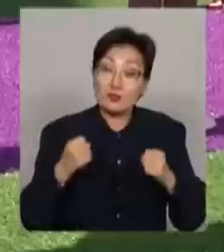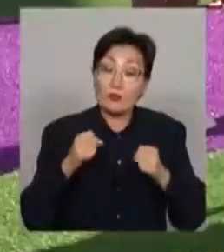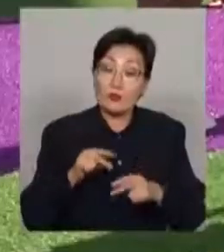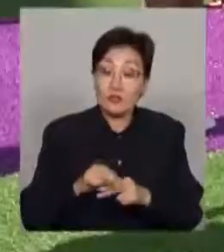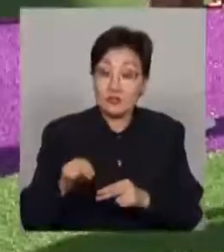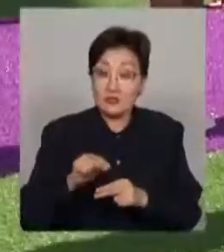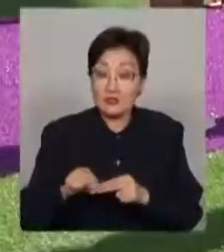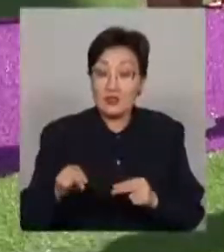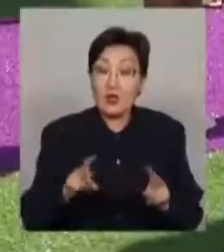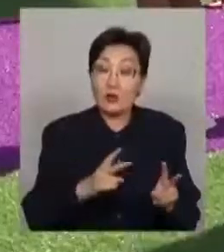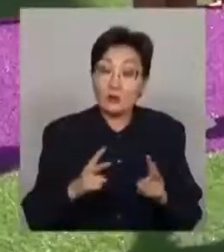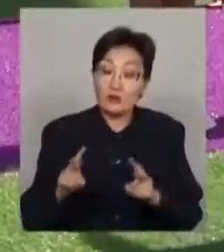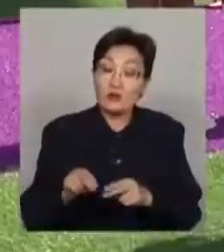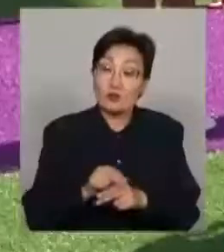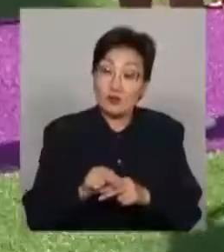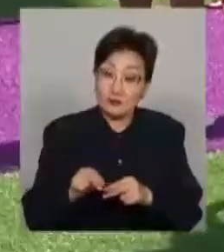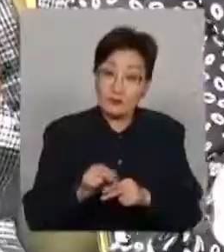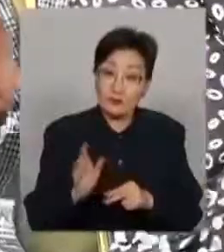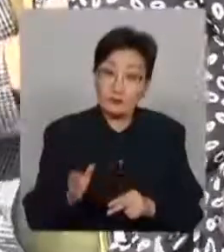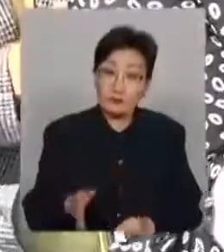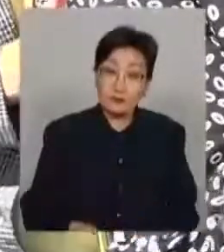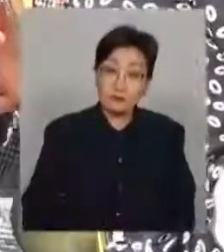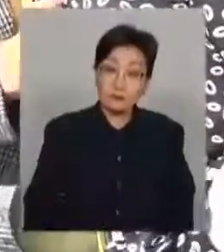и хореографический кружок.